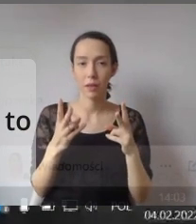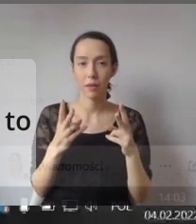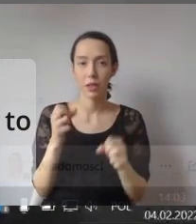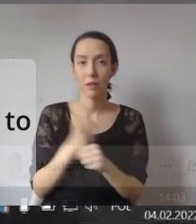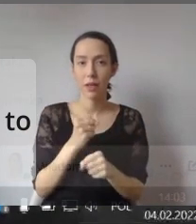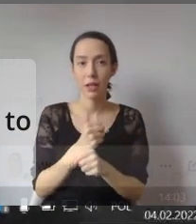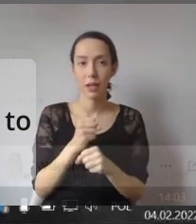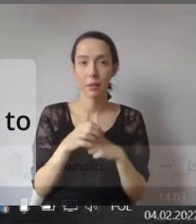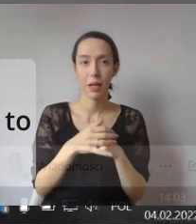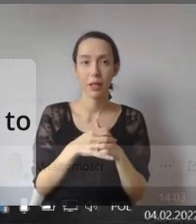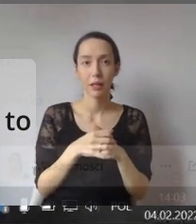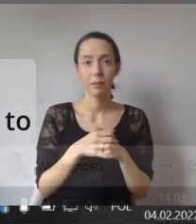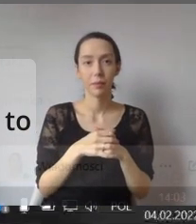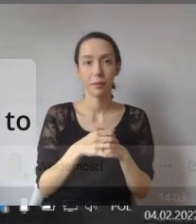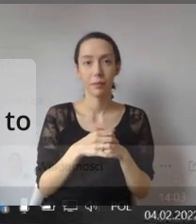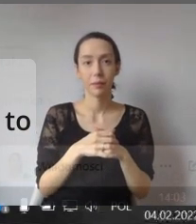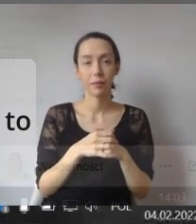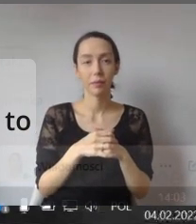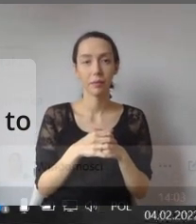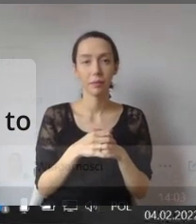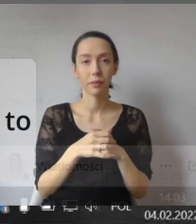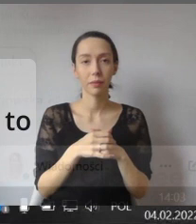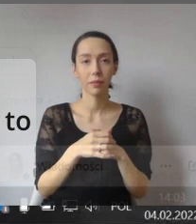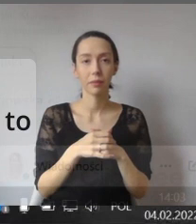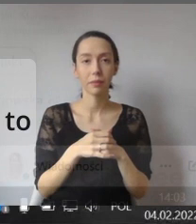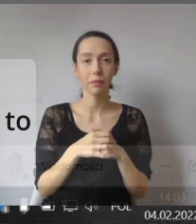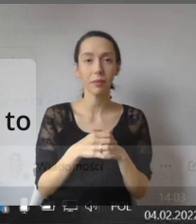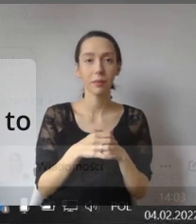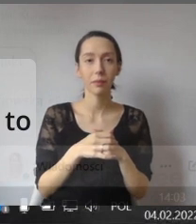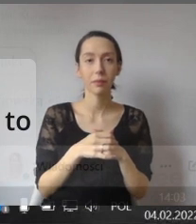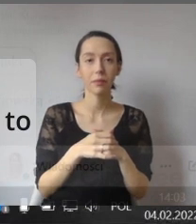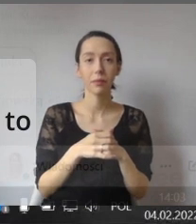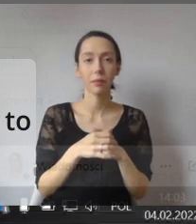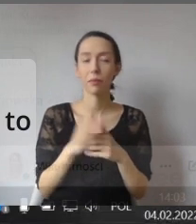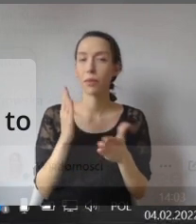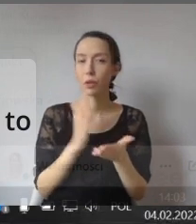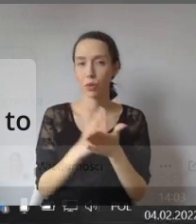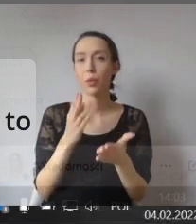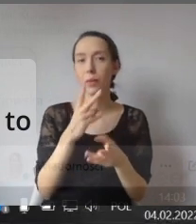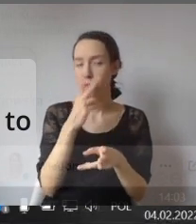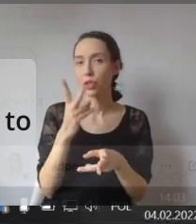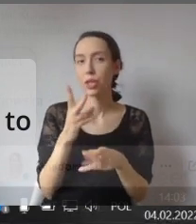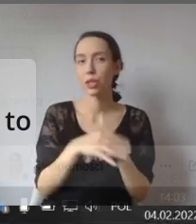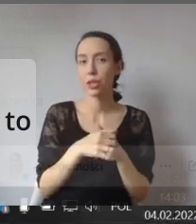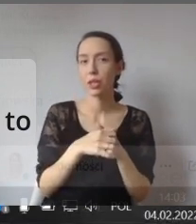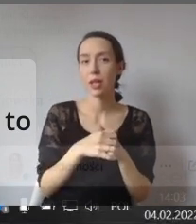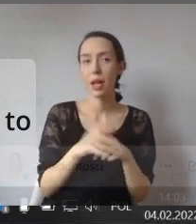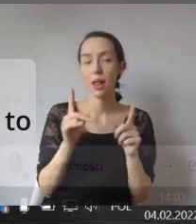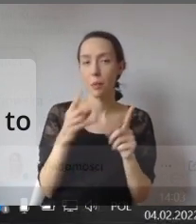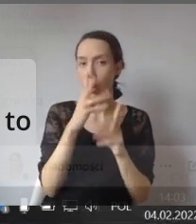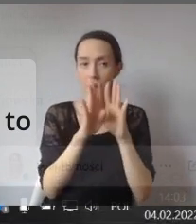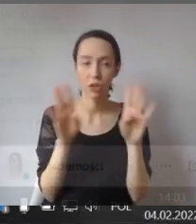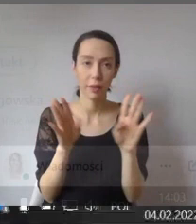to wcześniej zobaczyć, kiedy tworzyliście profil, ale na wszelki wypadek też Wam to